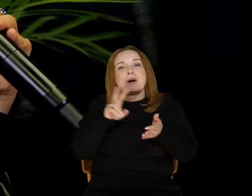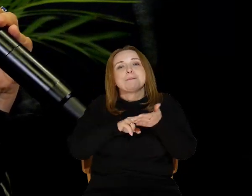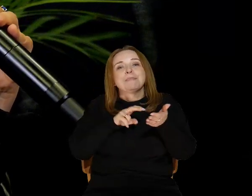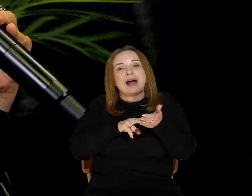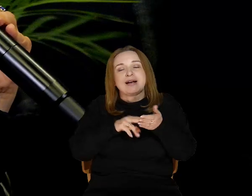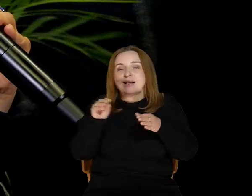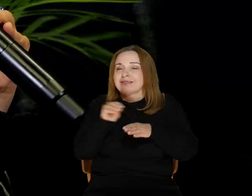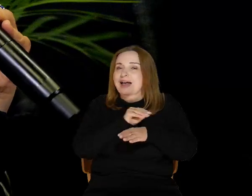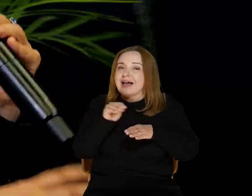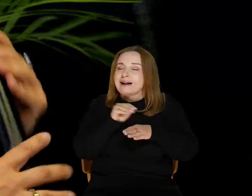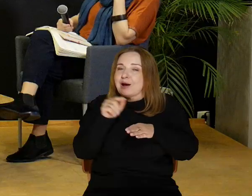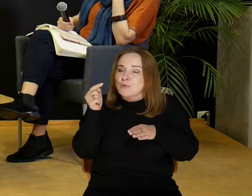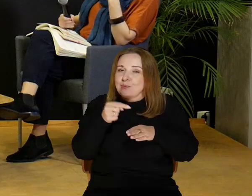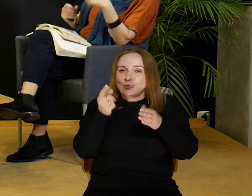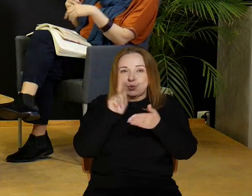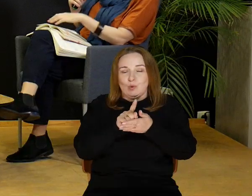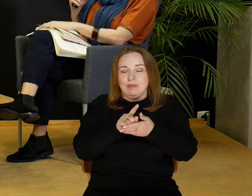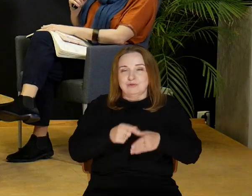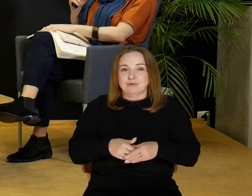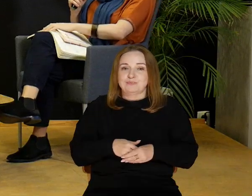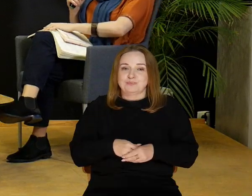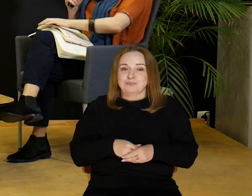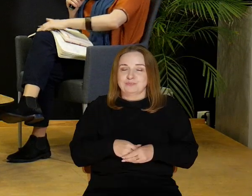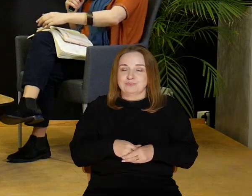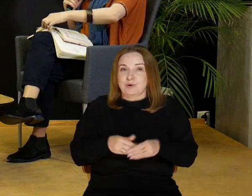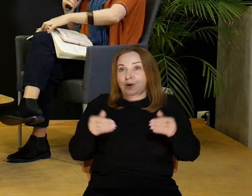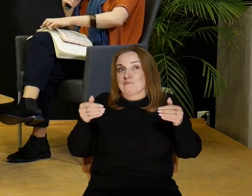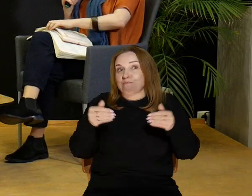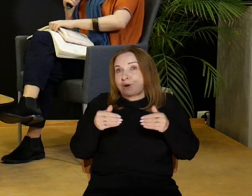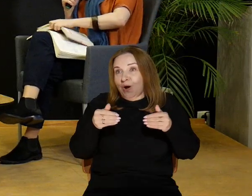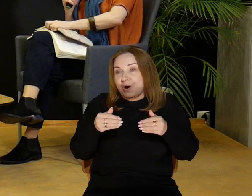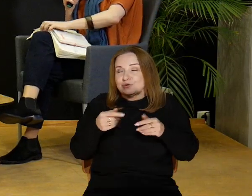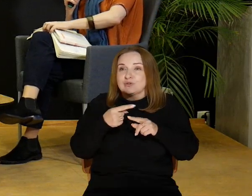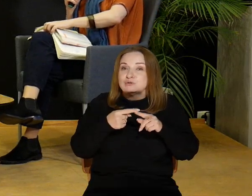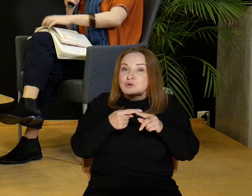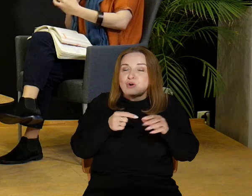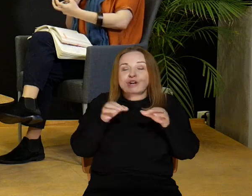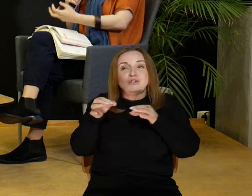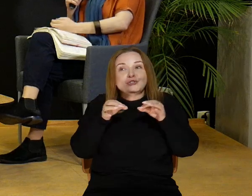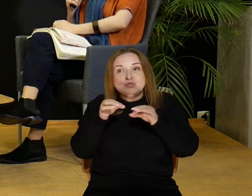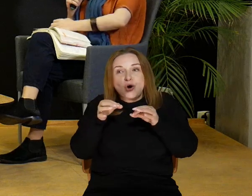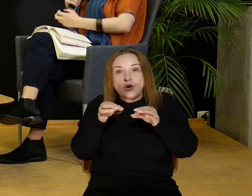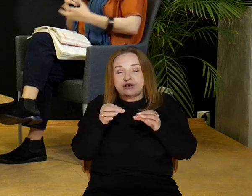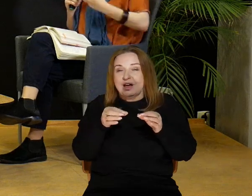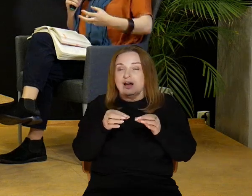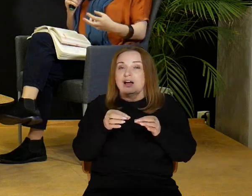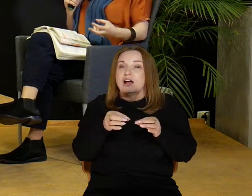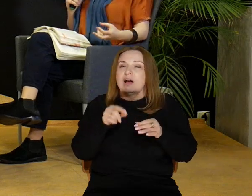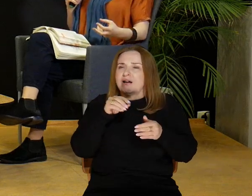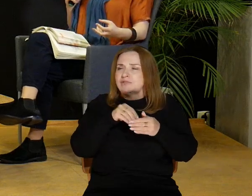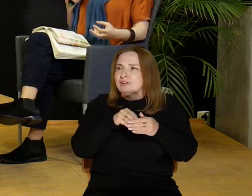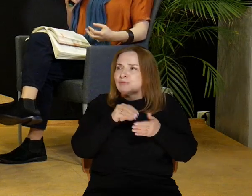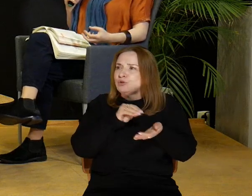ta terapia się chyba mogła spełnić. No może dzięki historii staje się to doświadczenie takim